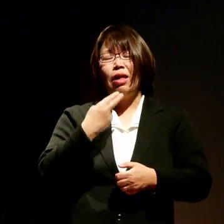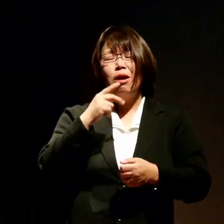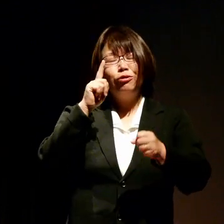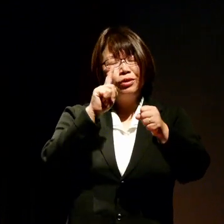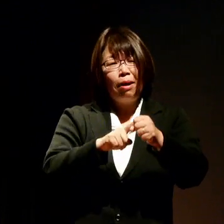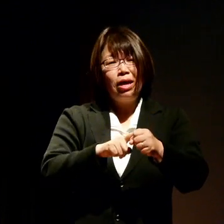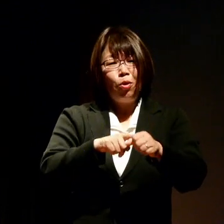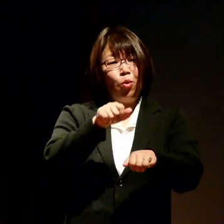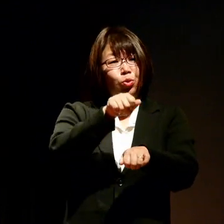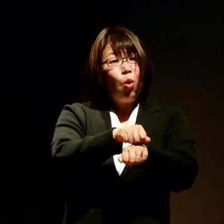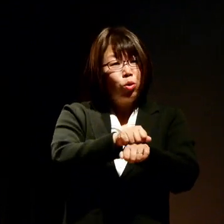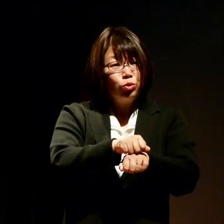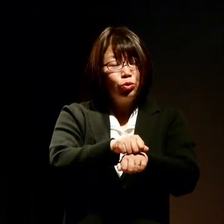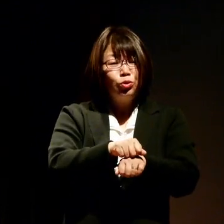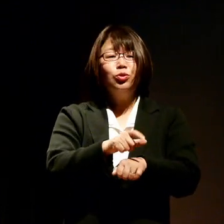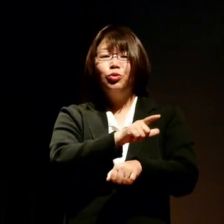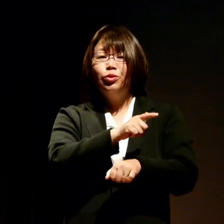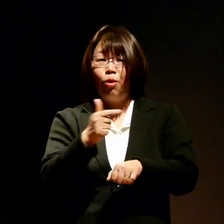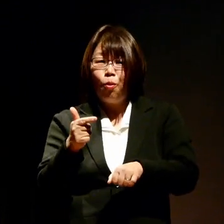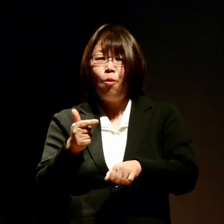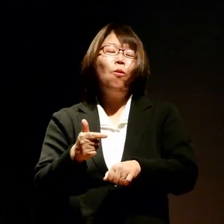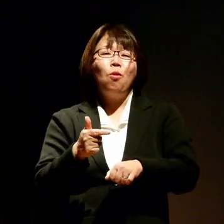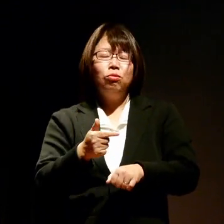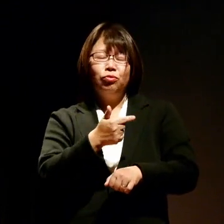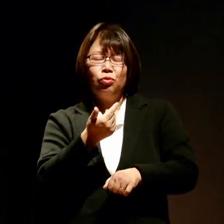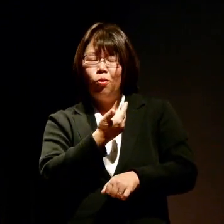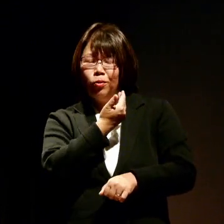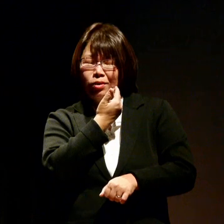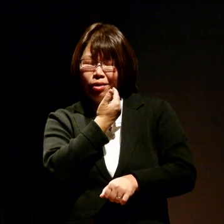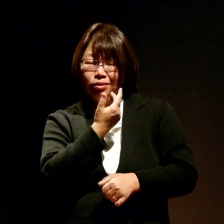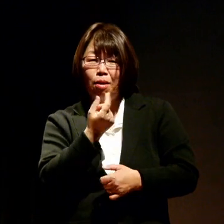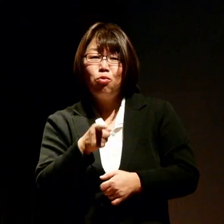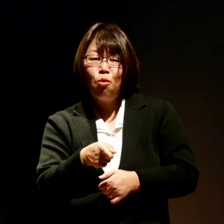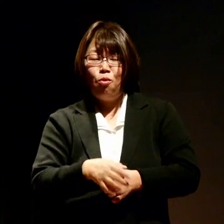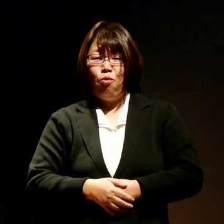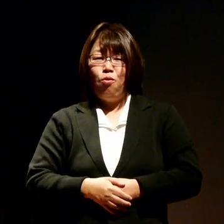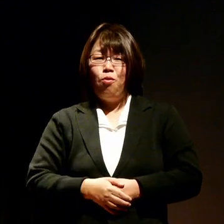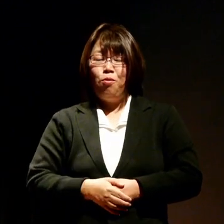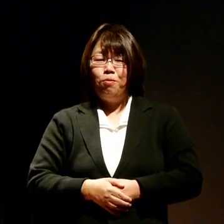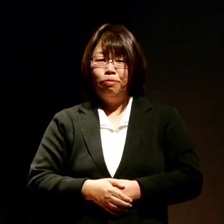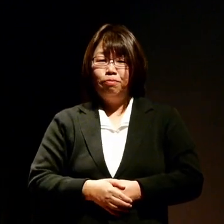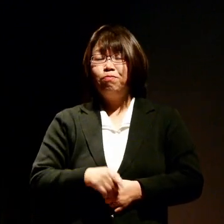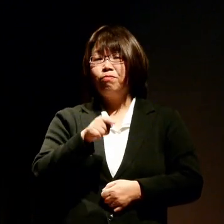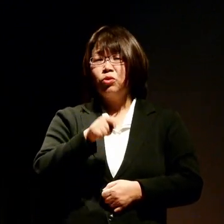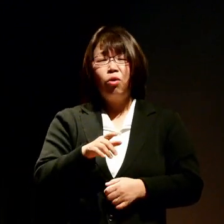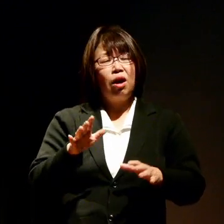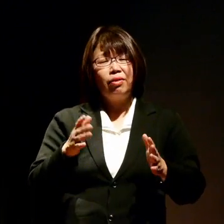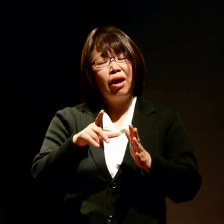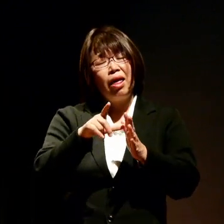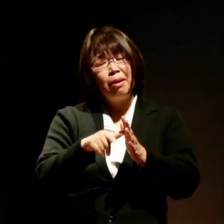ための道具、食具、これはすごく大事なものです。これがなければ、